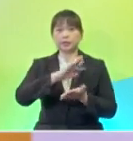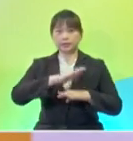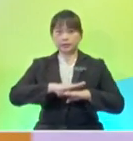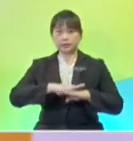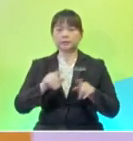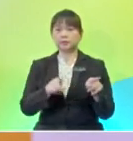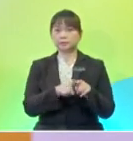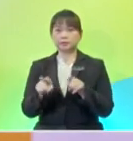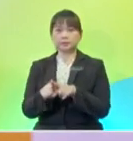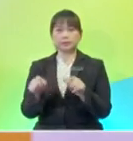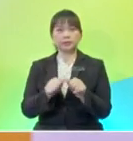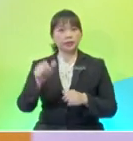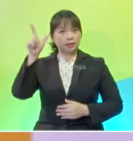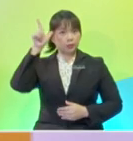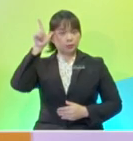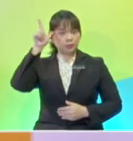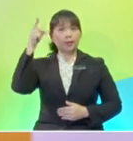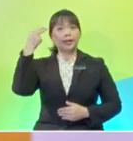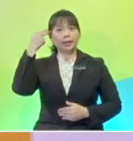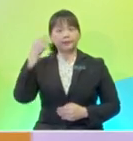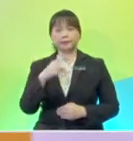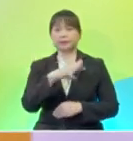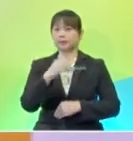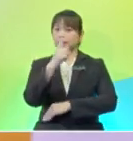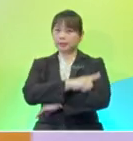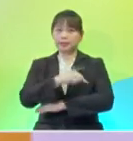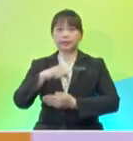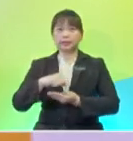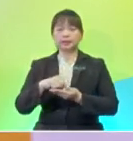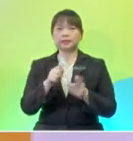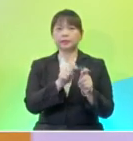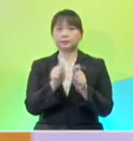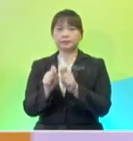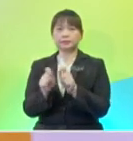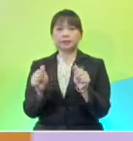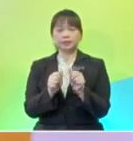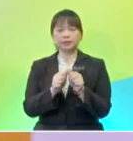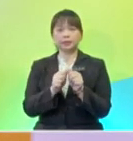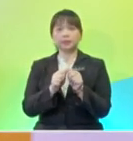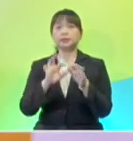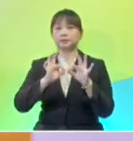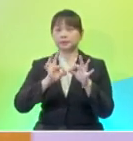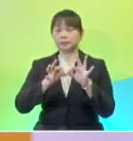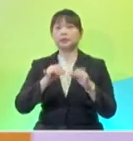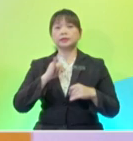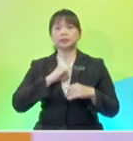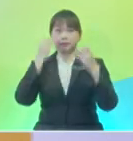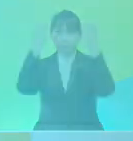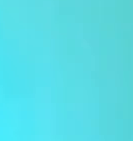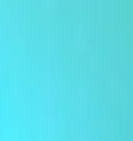saya Lukman Hakim Hari ini saya juga ditemani oleh juru bahasa isyarat kita yaitu